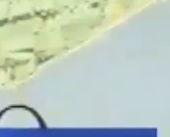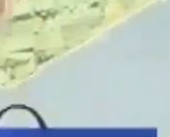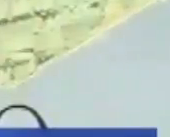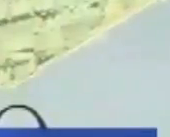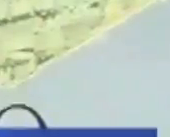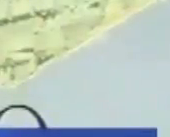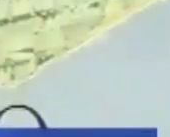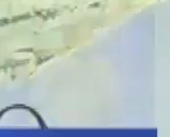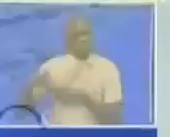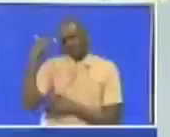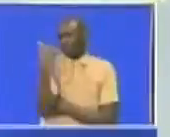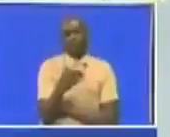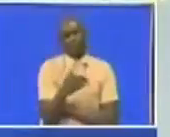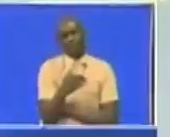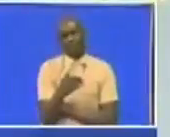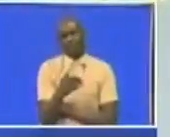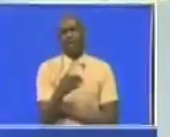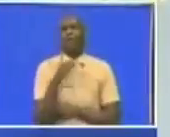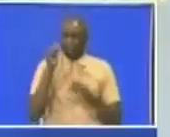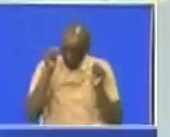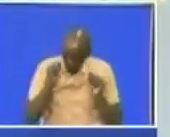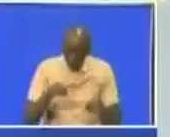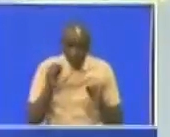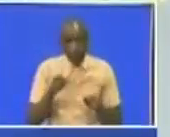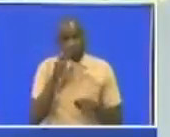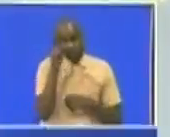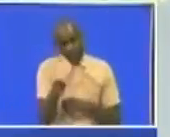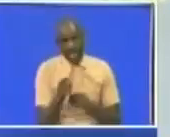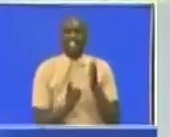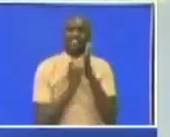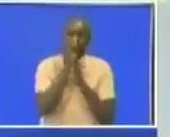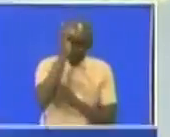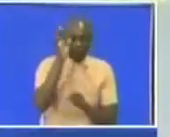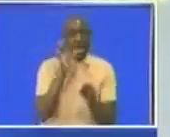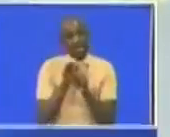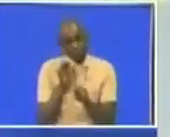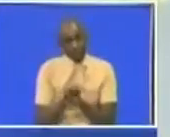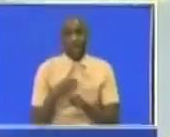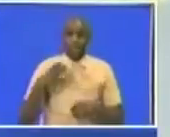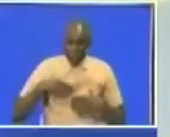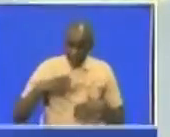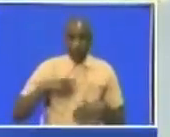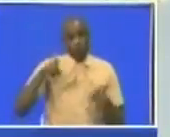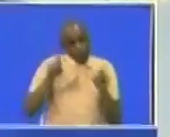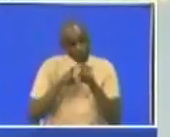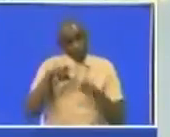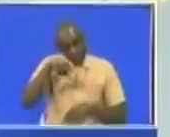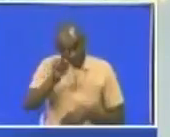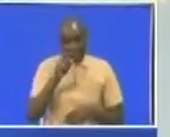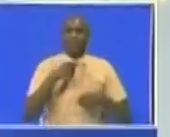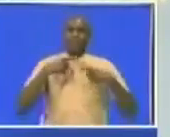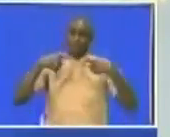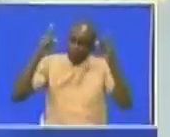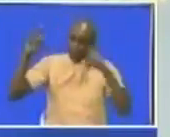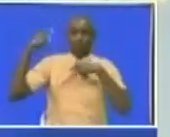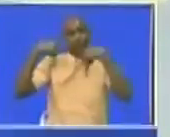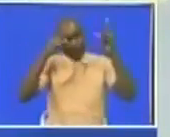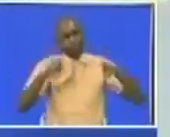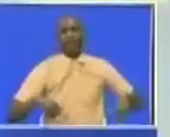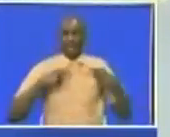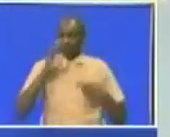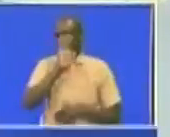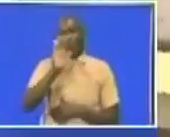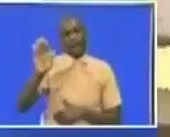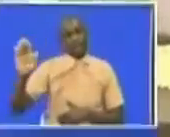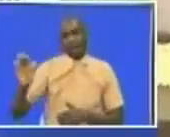nayo iweze iishe. Na ndio tuweze kuendesha maendeleo na wananchi waweze kufanikiwa na waweze kuendelea